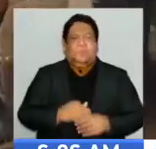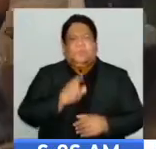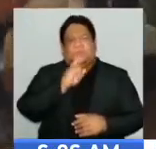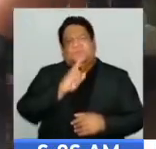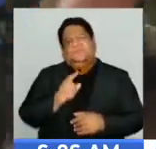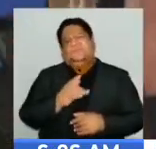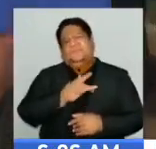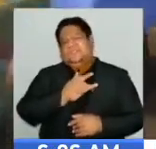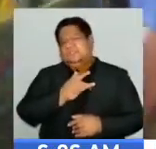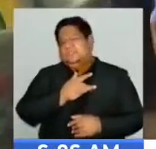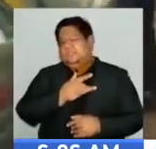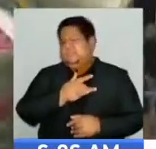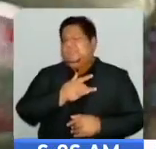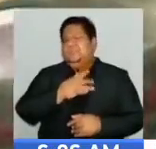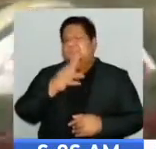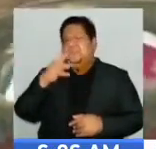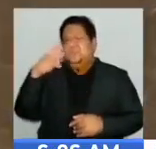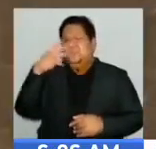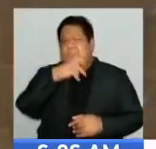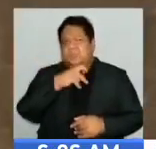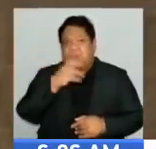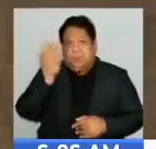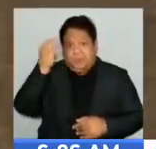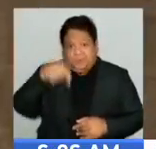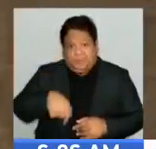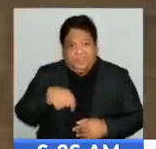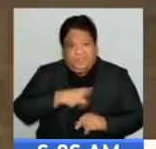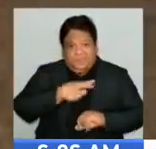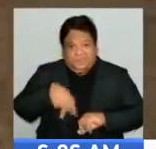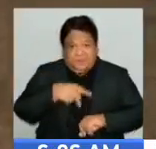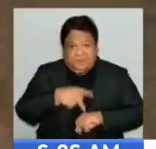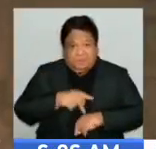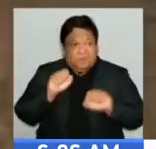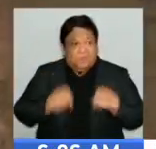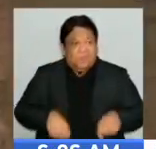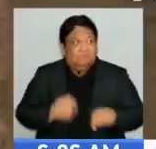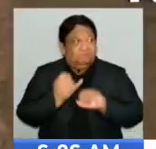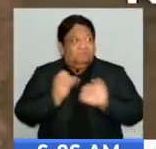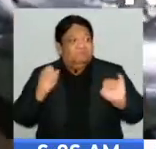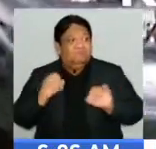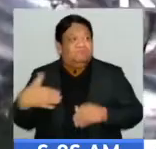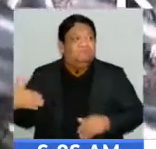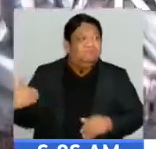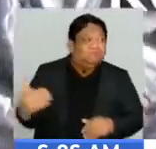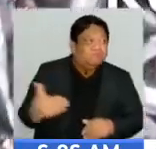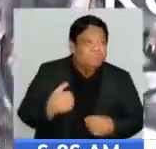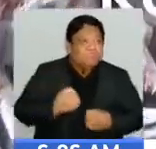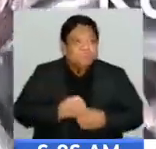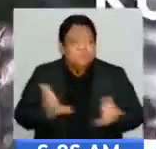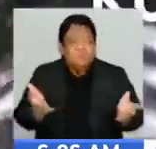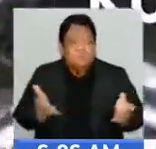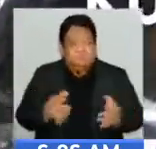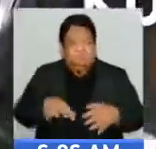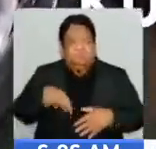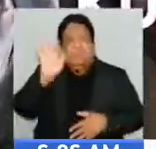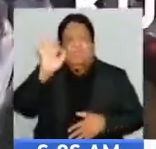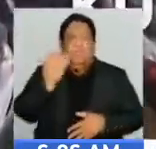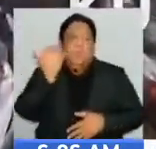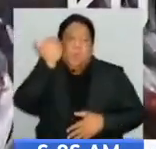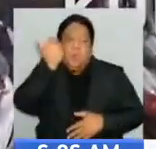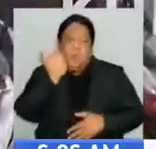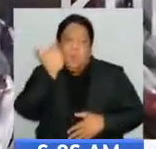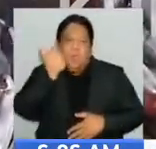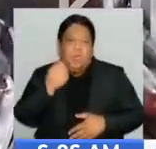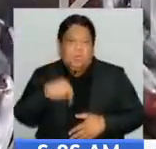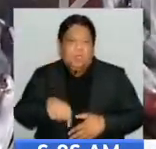isda ang bansa kapag kinumpara sa demand lumalabas na kulang ang supply ng isda sa bansa ng mahigit 165,000 metric